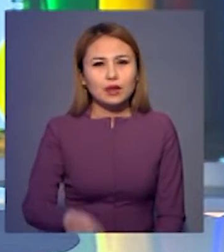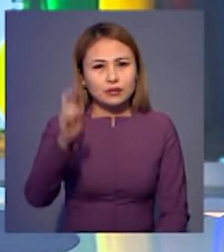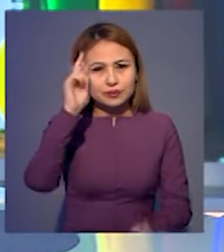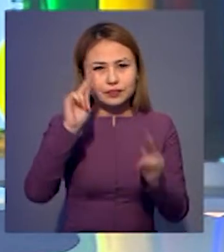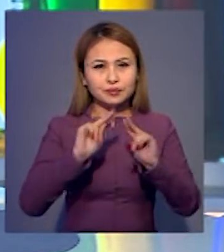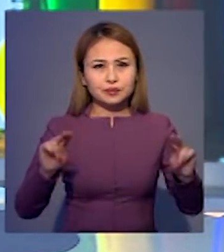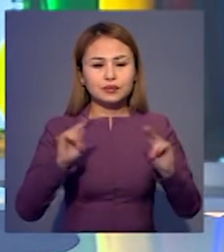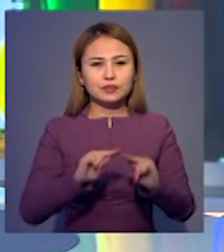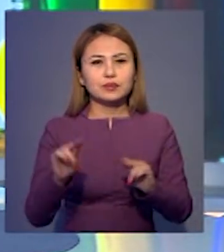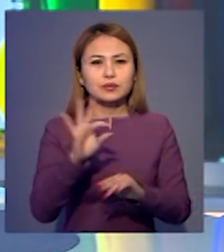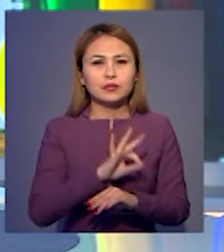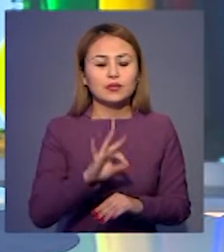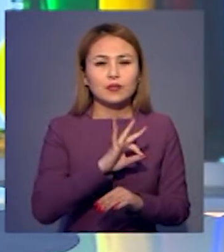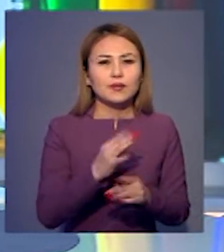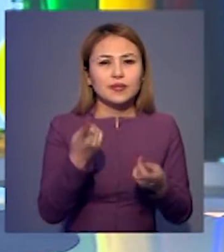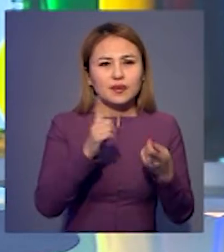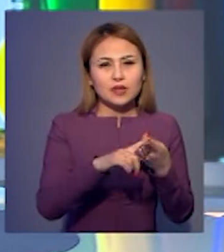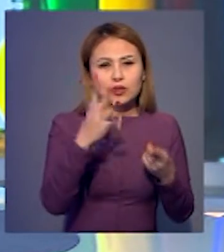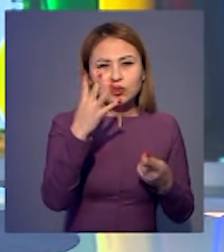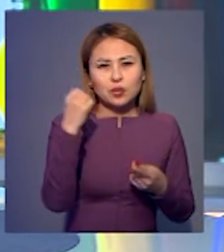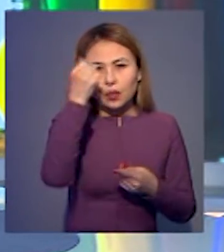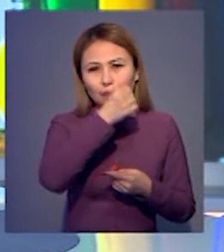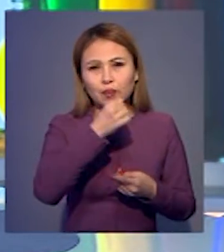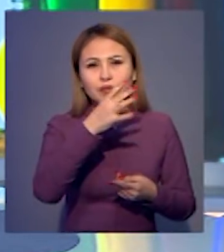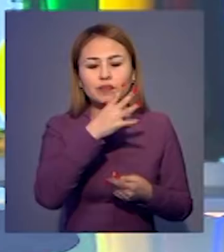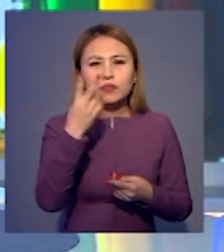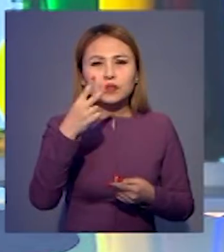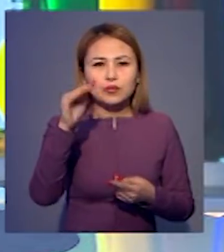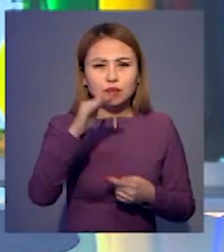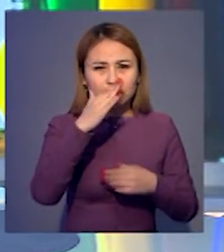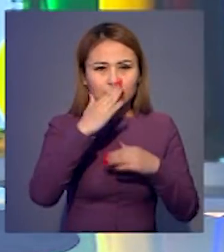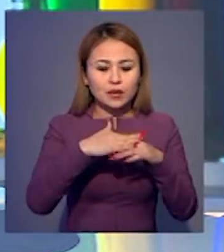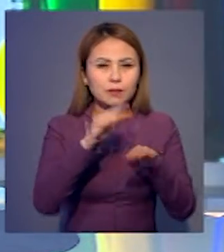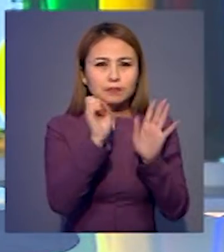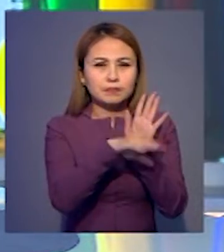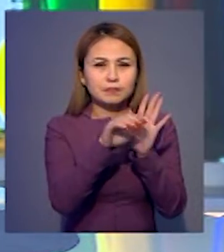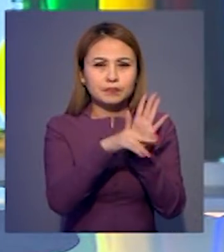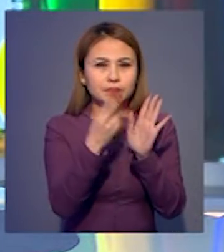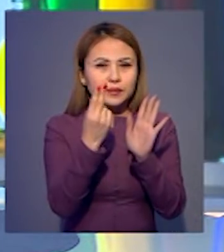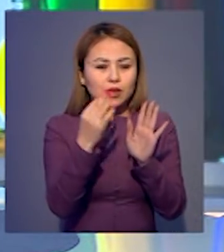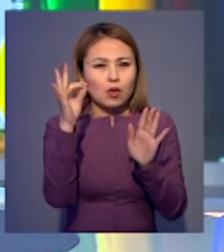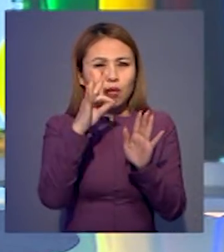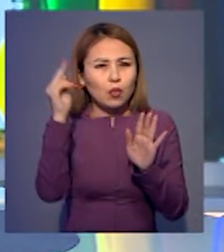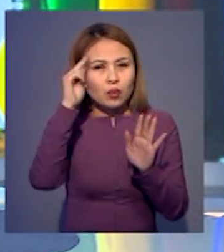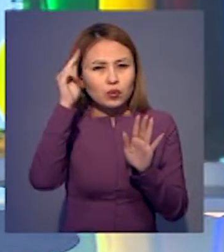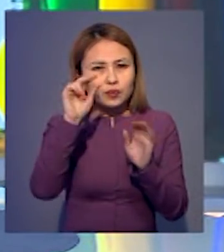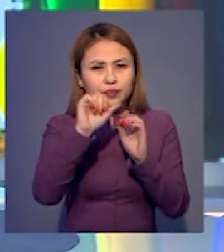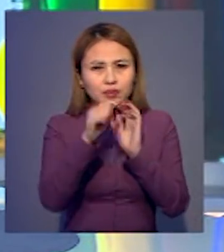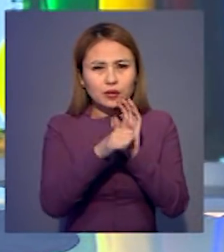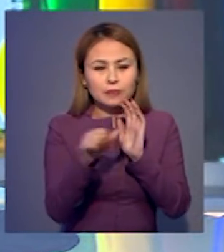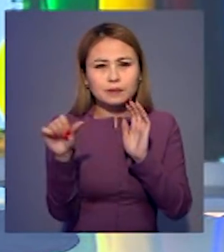Мемлекеттік білім беру жинақтау жүйесі арқылы елімізде 4 жыл ішінде 20 мыңға жуық адам депозит ашқан. Оның жалпы